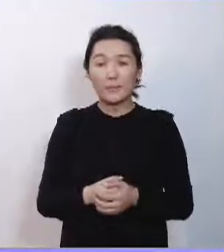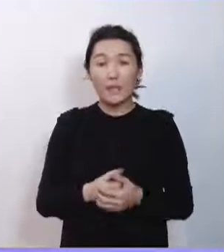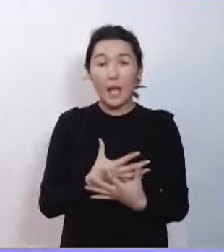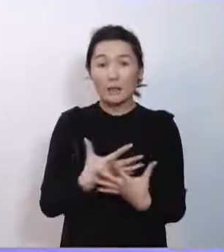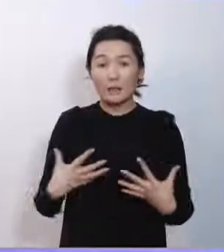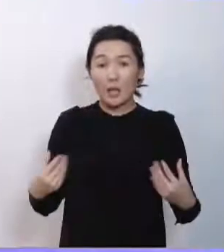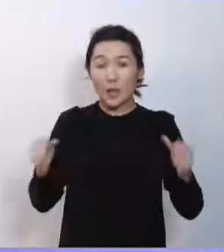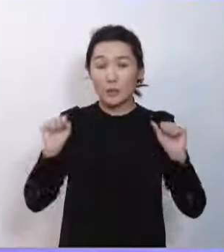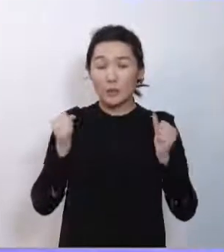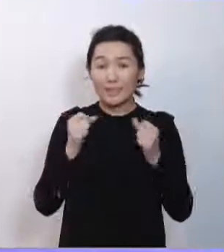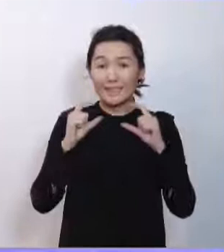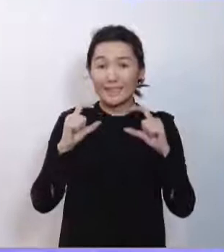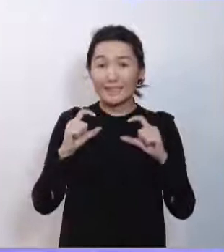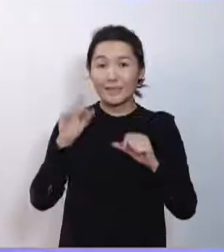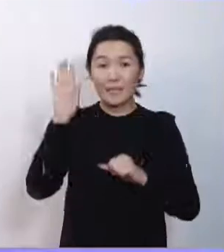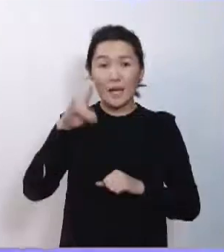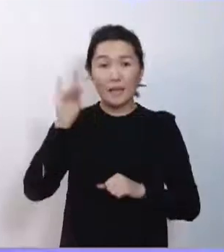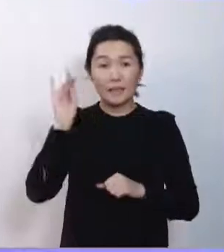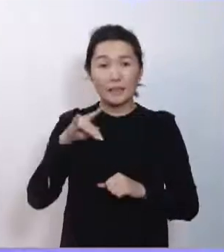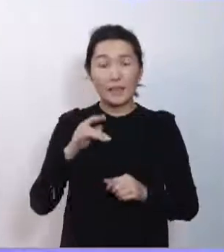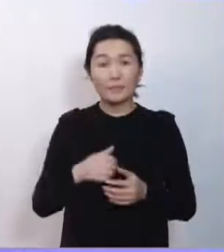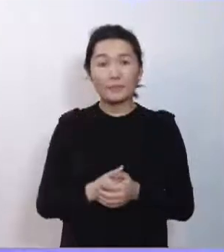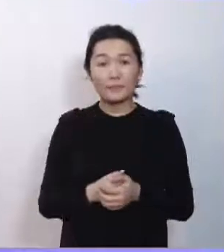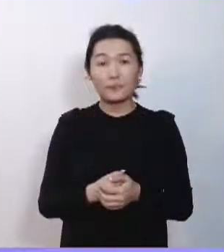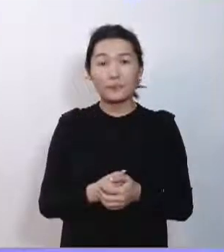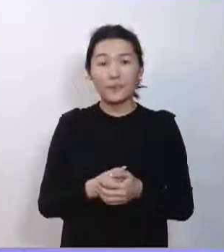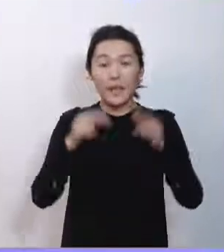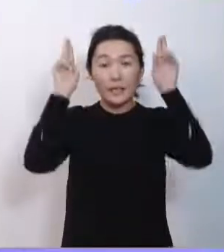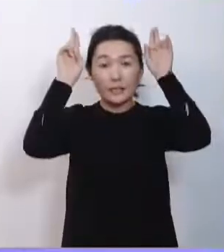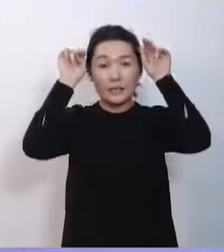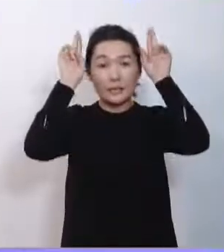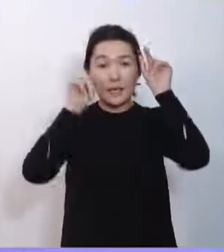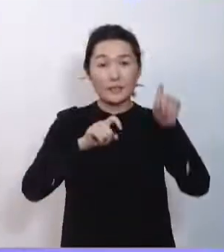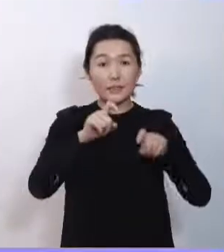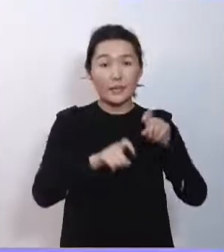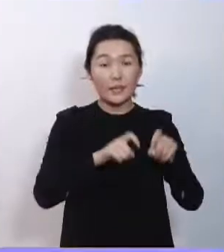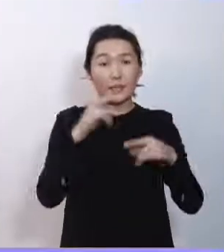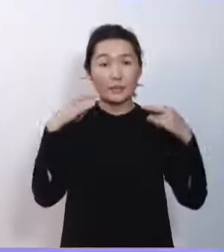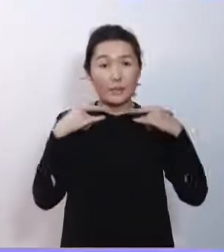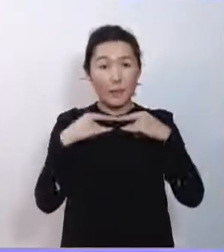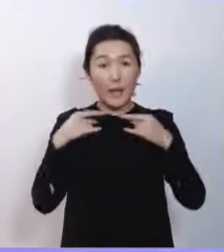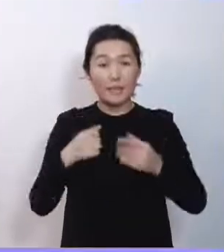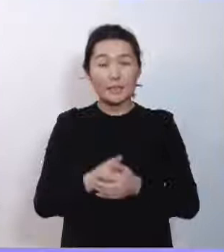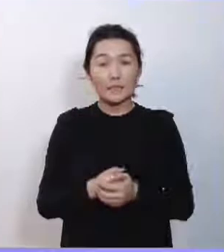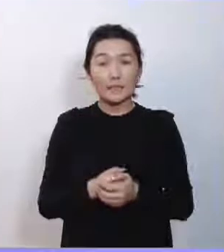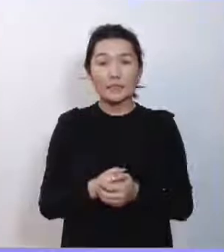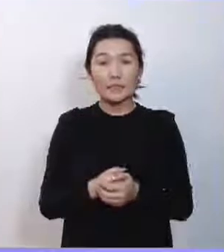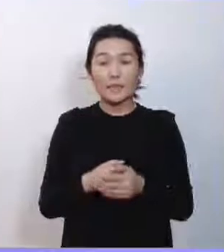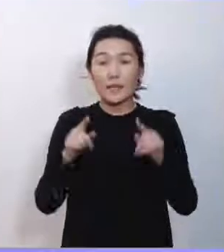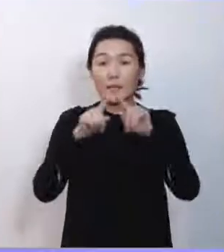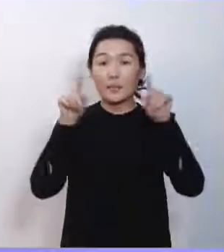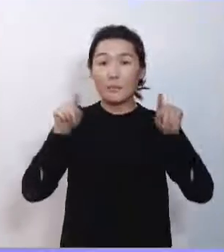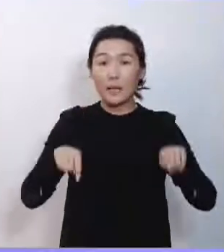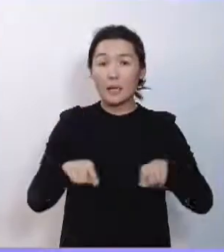Тают льдинки на окне. Зайчик бегает по парте и по карте